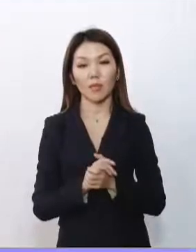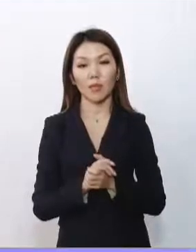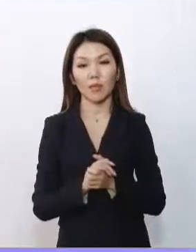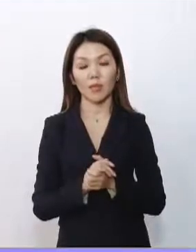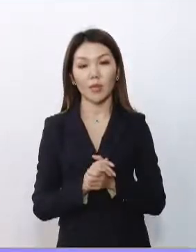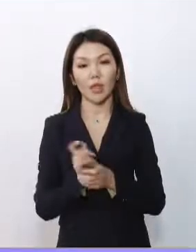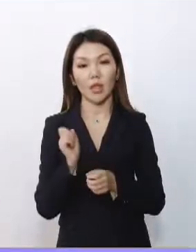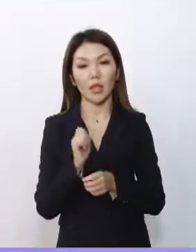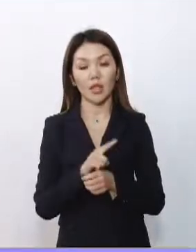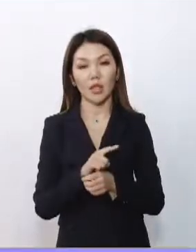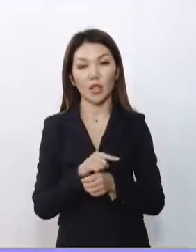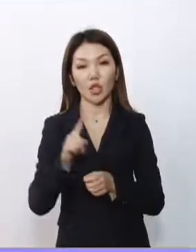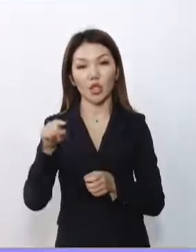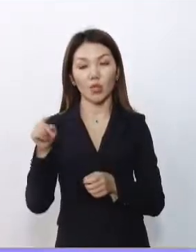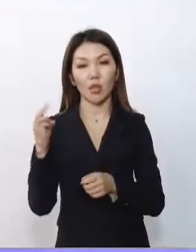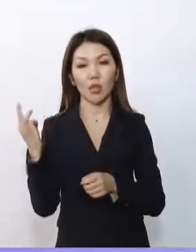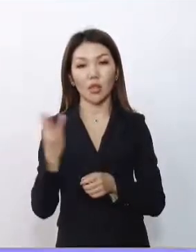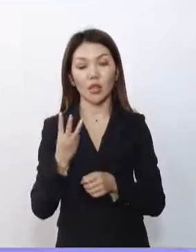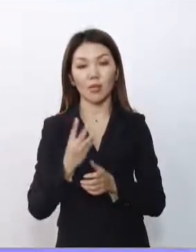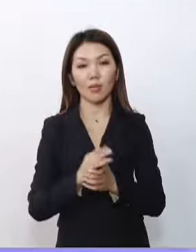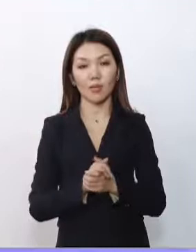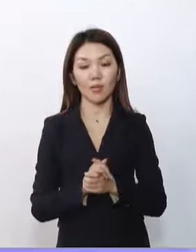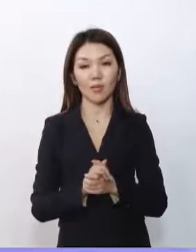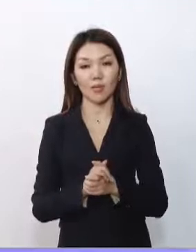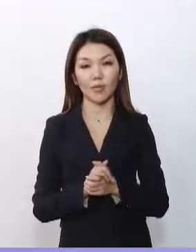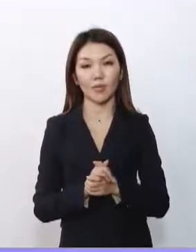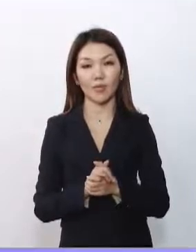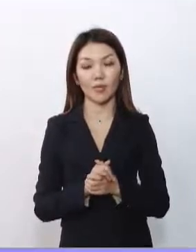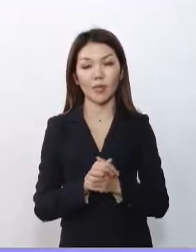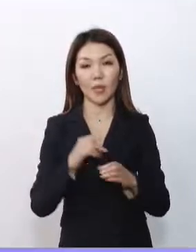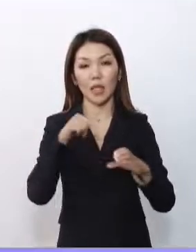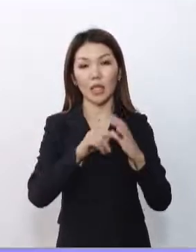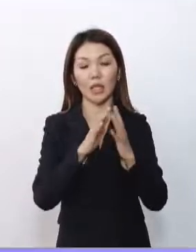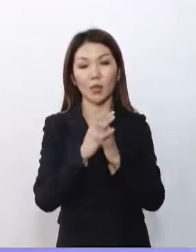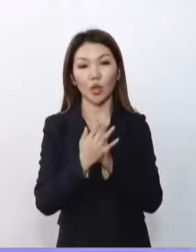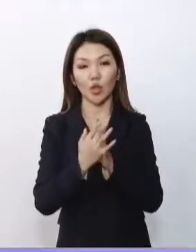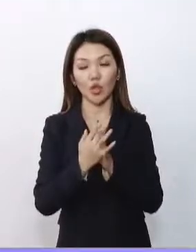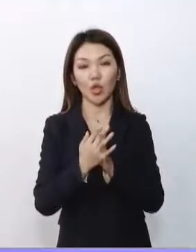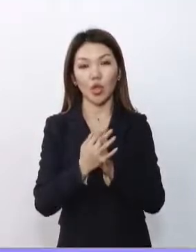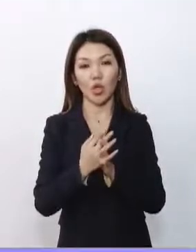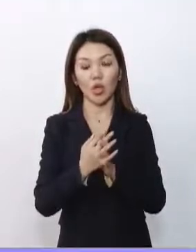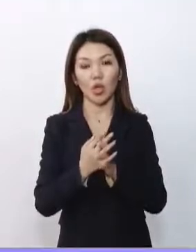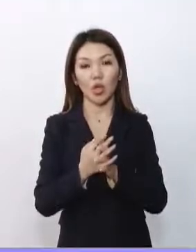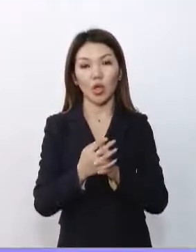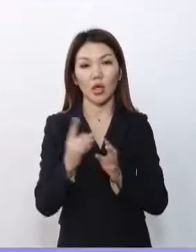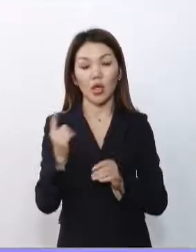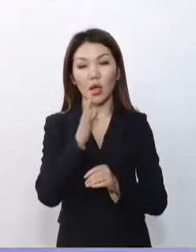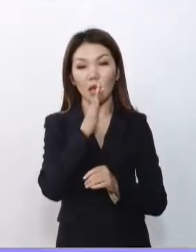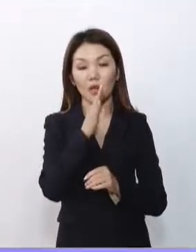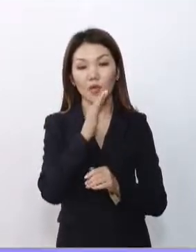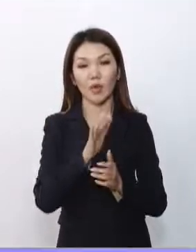задача номер три из поселка вышли одновременно в